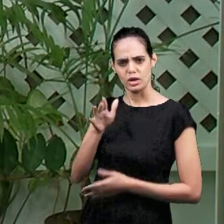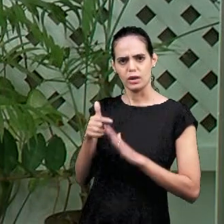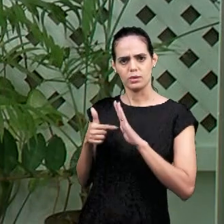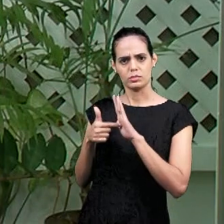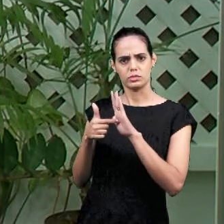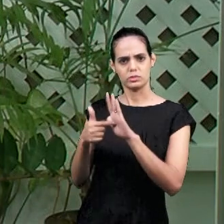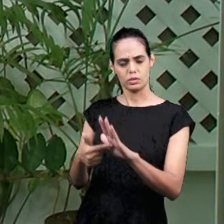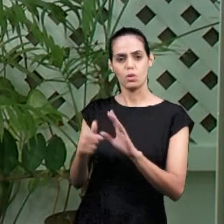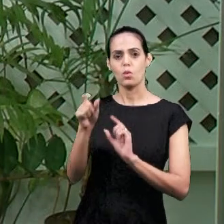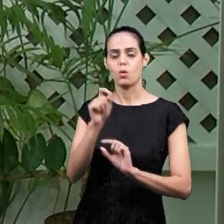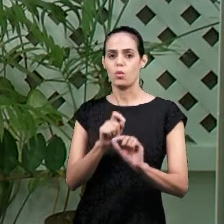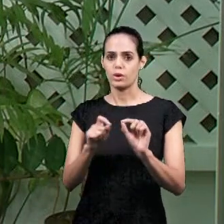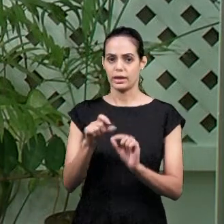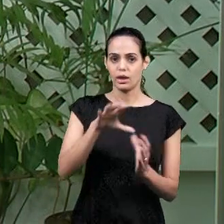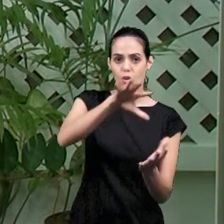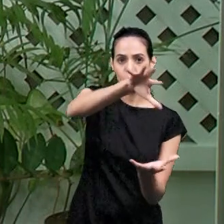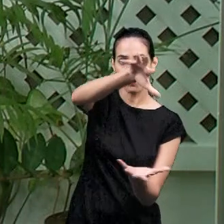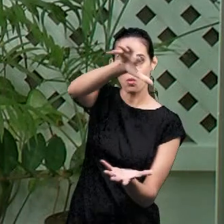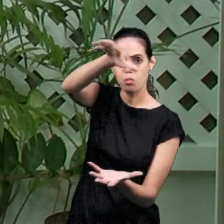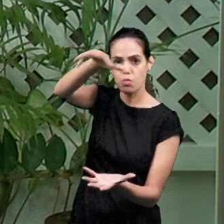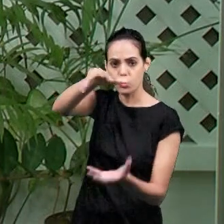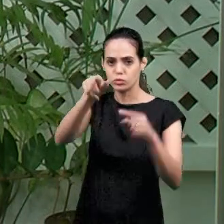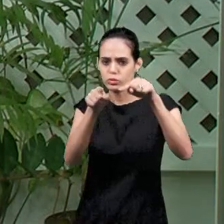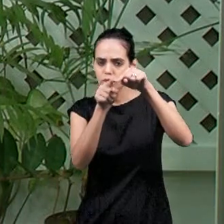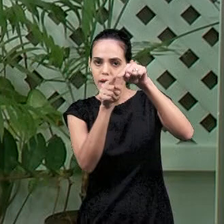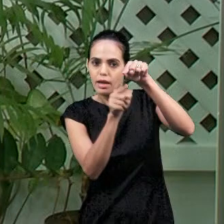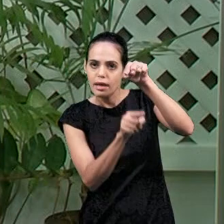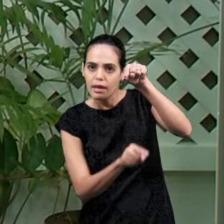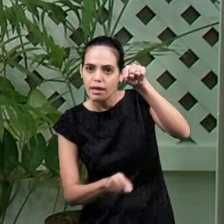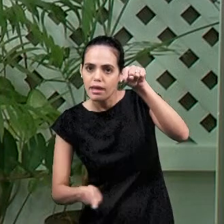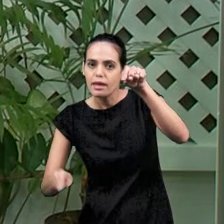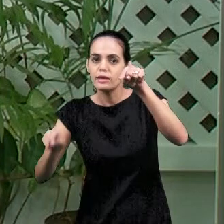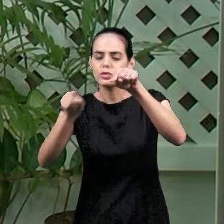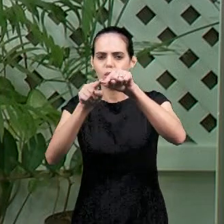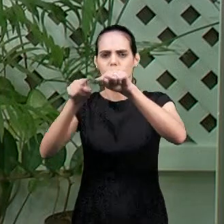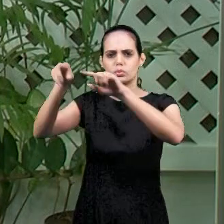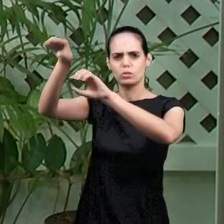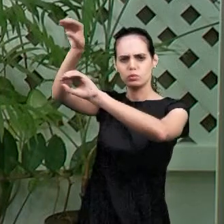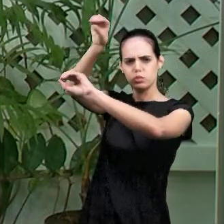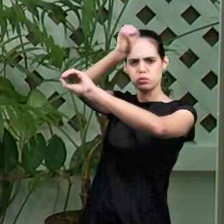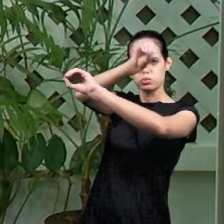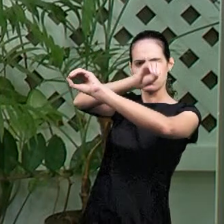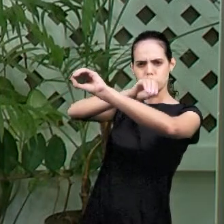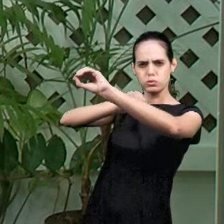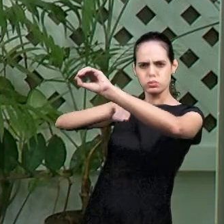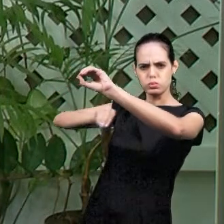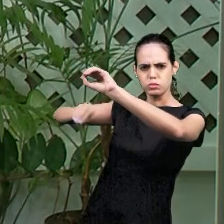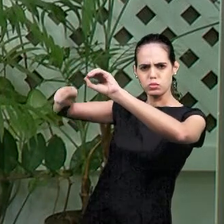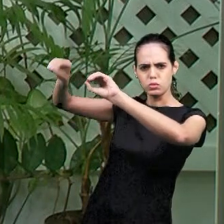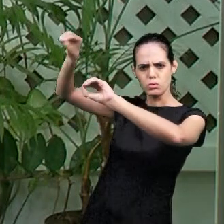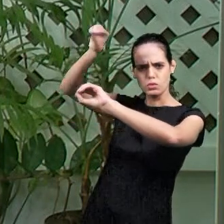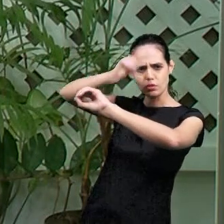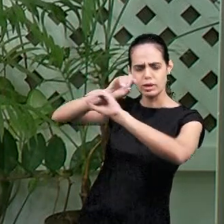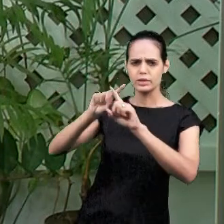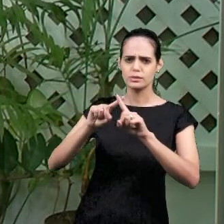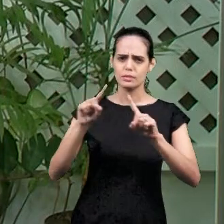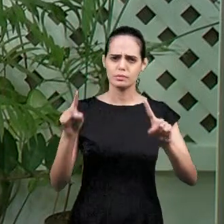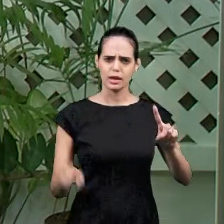Copernic, tous qui n'avaient aucun instrument, que la Terre était ronde. Tous. L'univers qu'elle